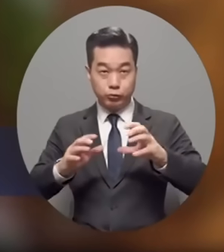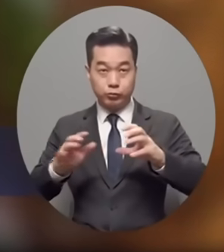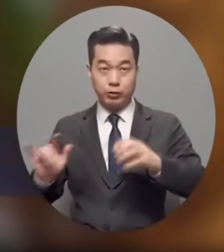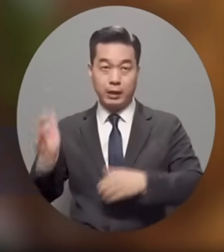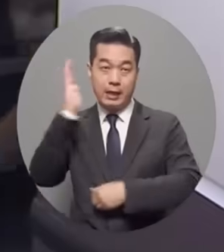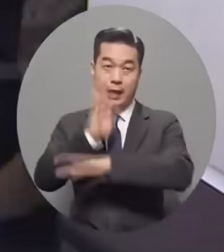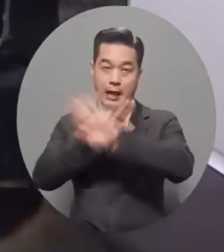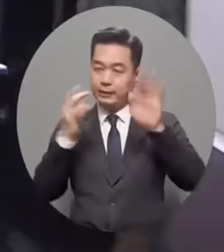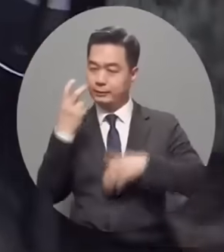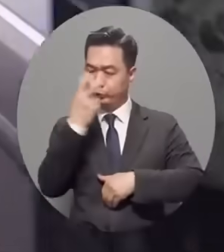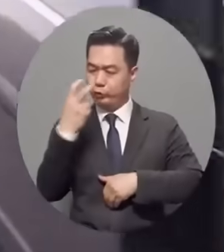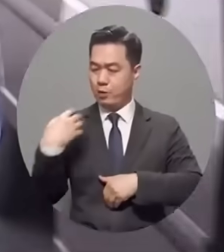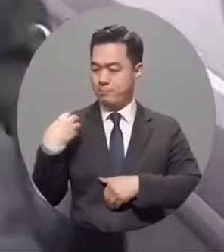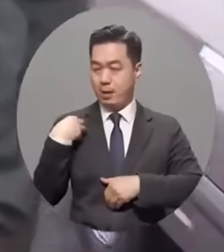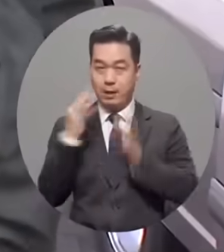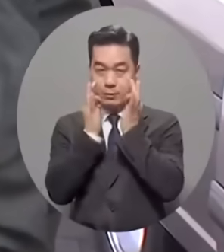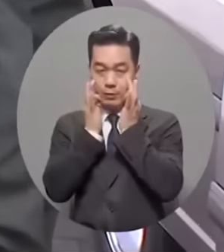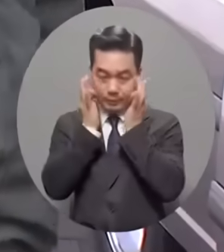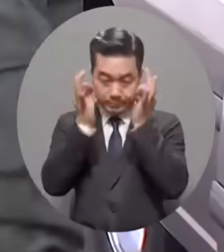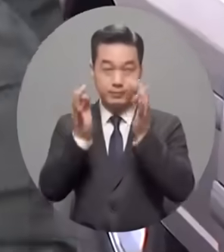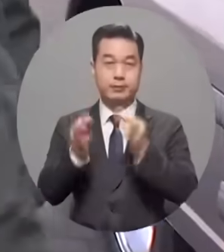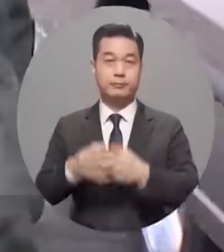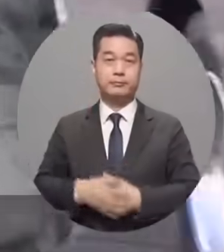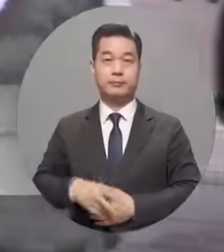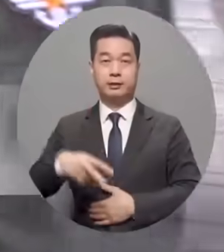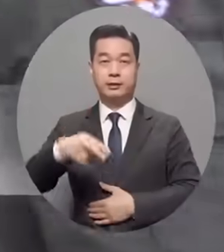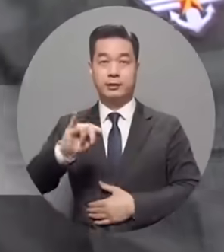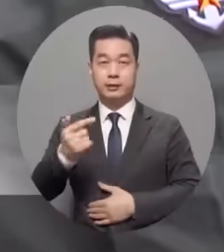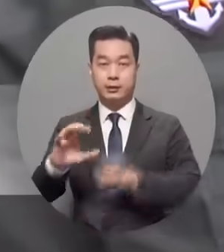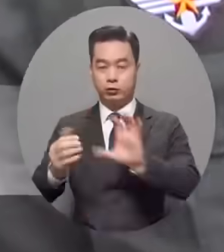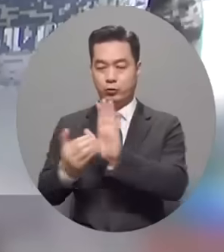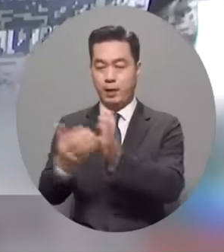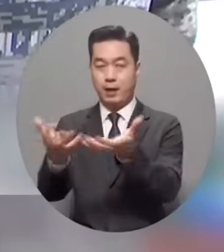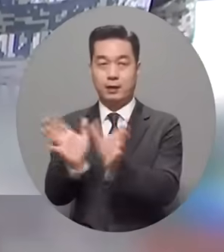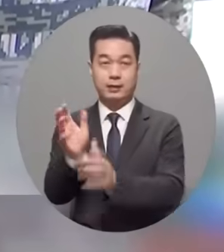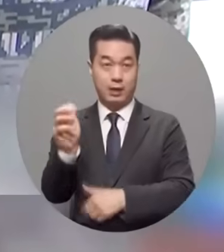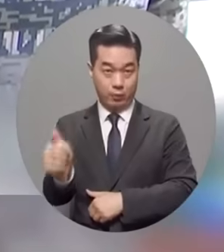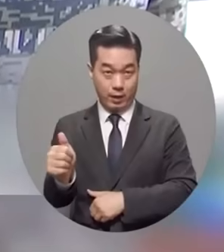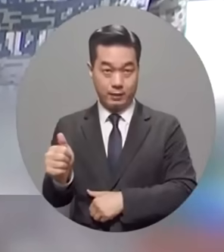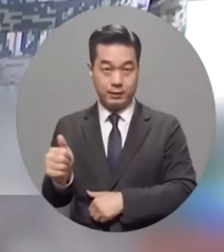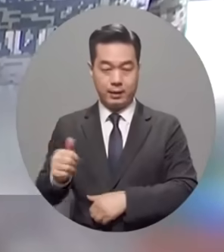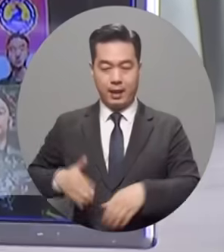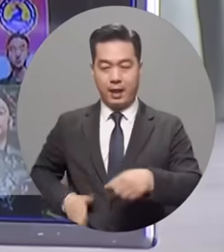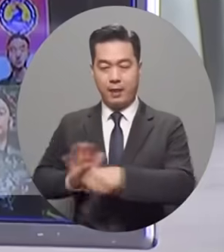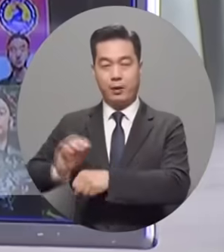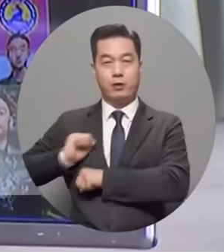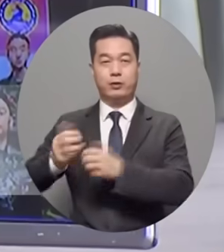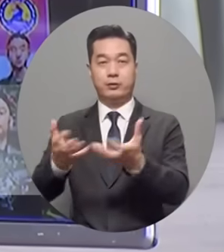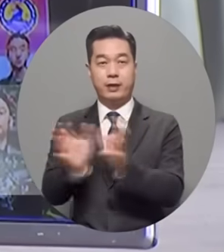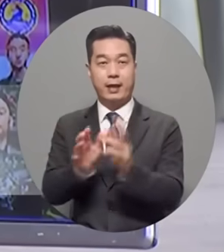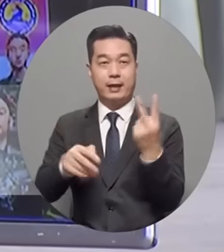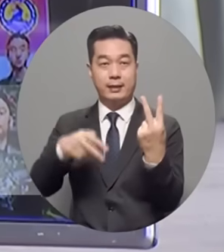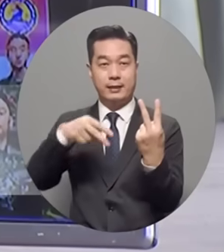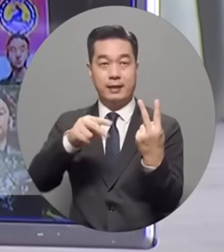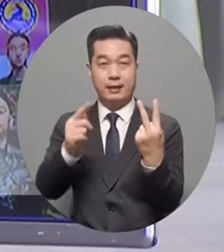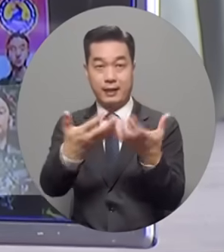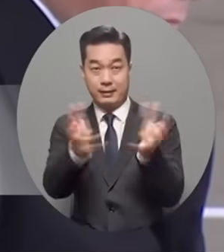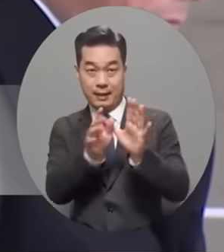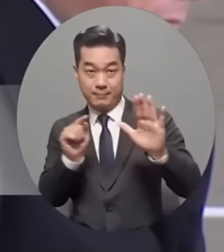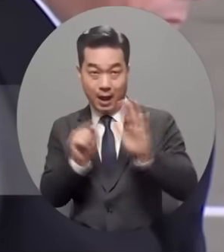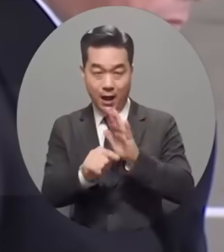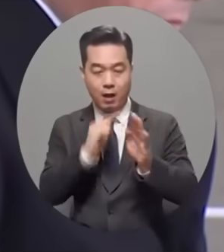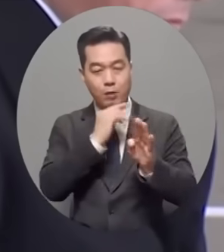다하겠습니다. 신원식 국방부 장관도 해병대 이사단을 찾아 북한이 도발하면 초토화시킬 것을